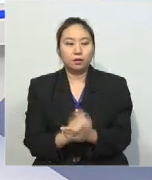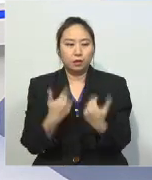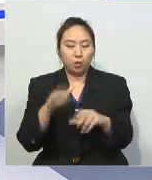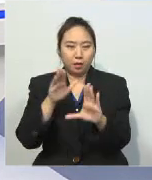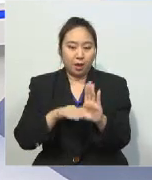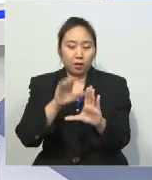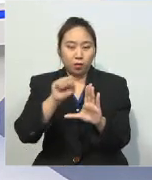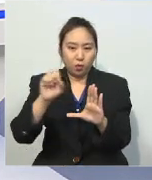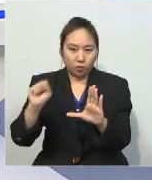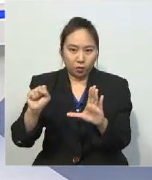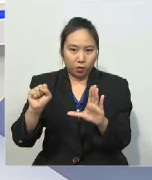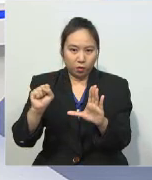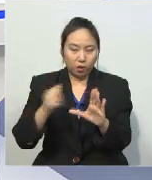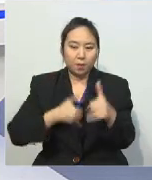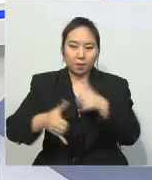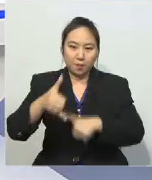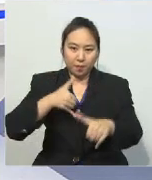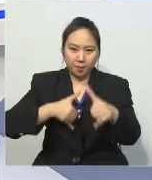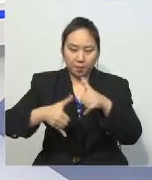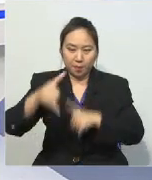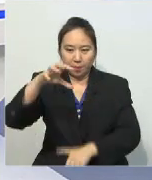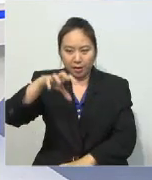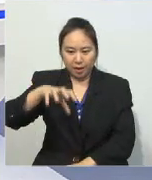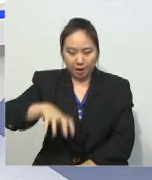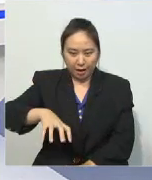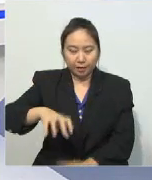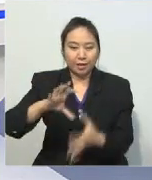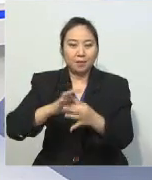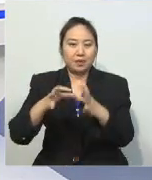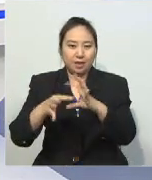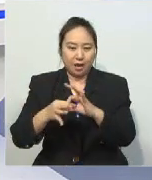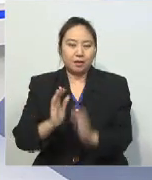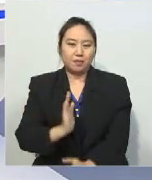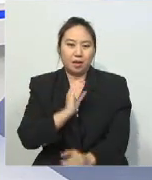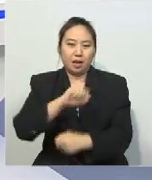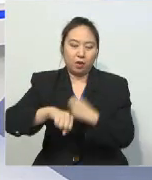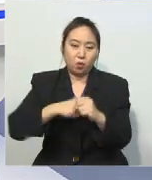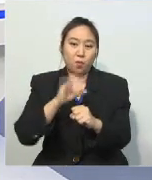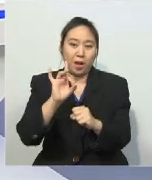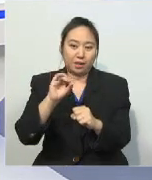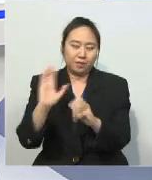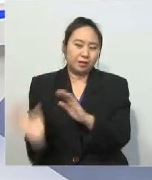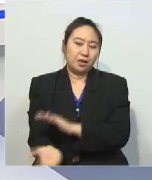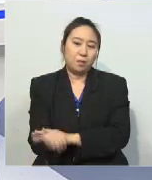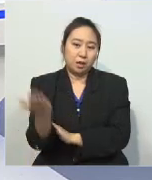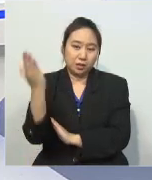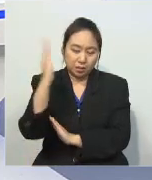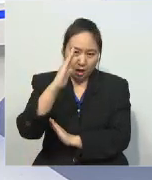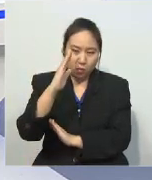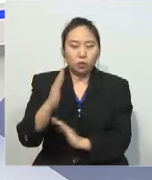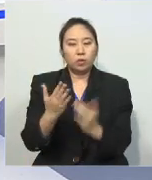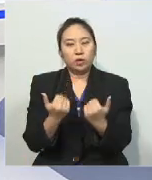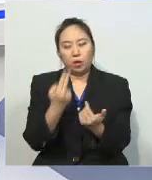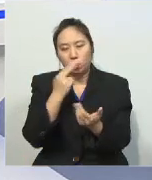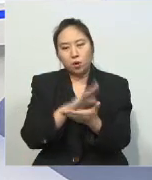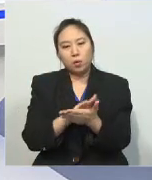ดาผู้สมัครส.ส.แบบแบ่งเขตต่างก็เดินทางมาที่อาคารอินดอร์สเตเดียมสนามกีฬาเฉลิมพระเกียรติ80พรรษาตั้งแต่ช่วงเช้านะครับบรรยากาศเนี่ยนะ